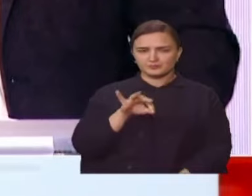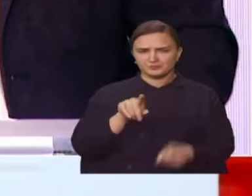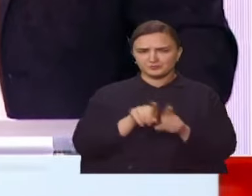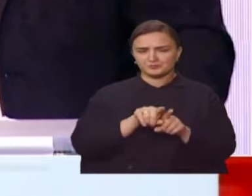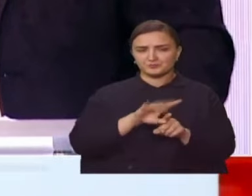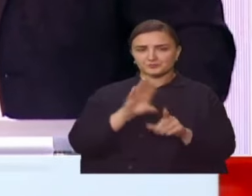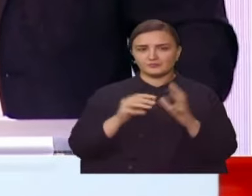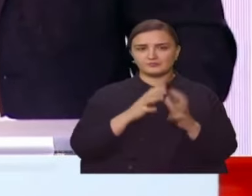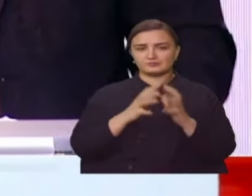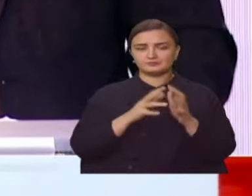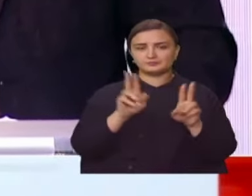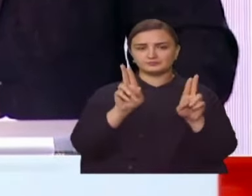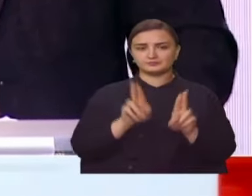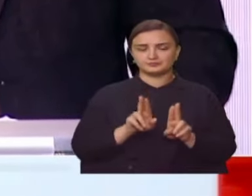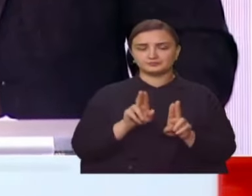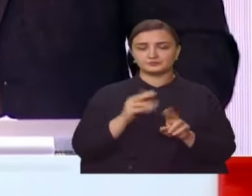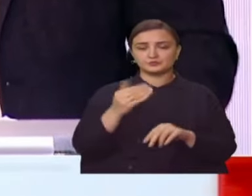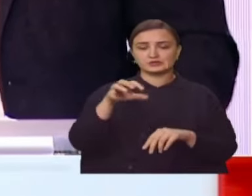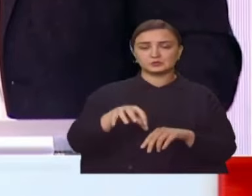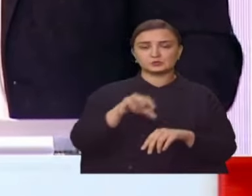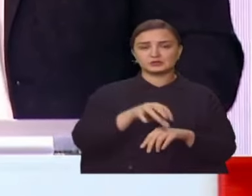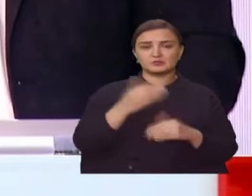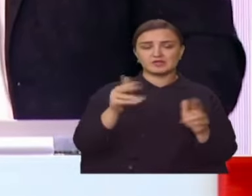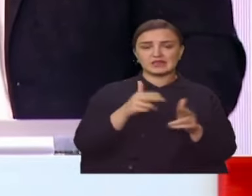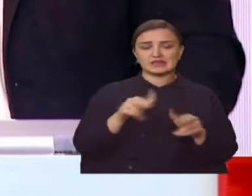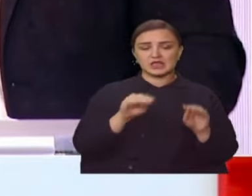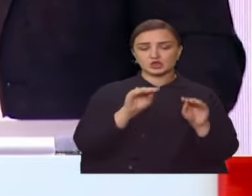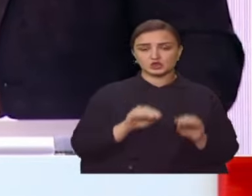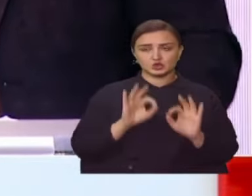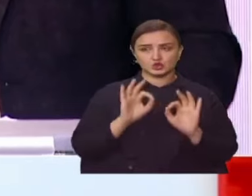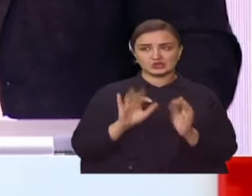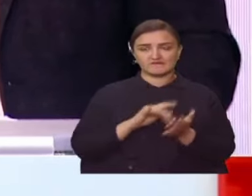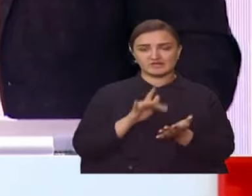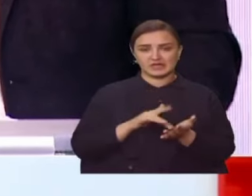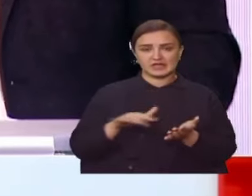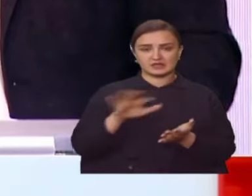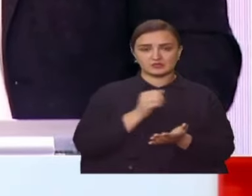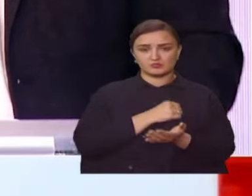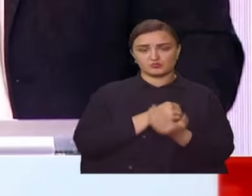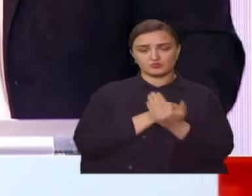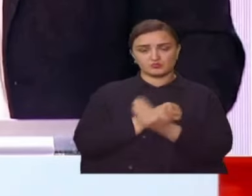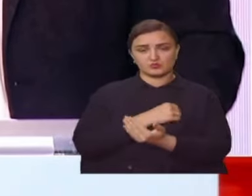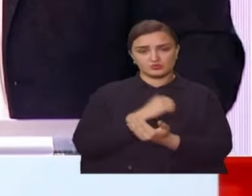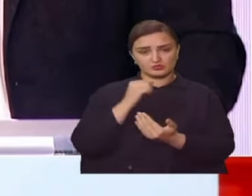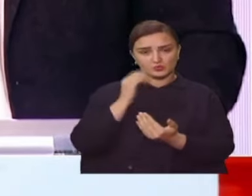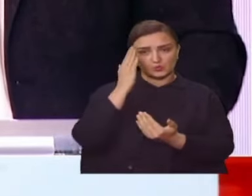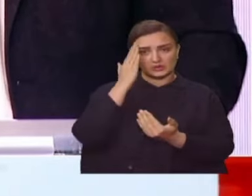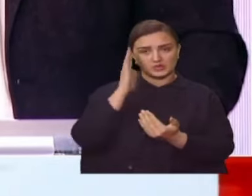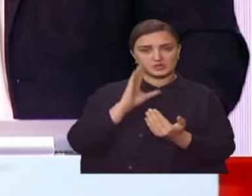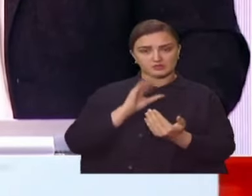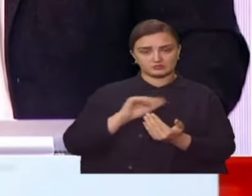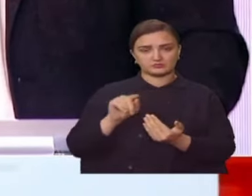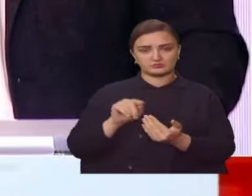სხვა საერთაშორისო იმ უწყებების ანგარიშებს, რომლებიც სწორედ ქვეყნის თავდაცვის უნარიანობას აფასებს, ფაქტიურად ყველა